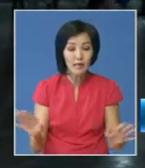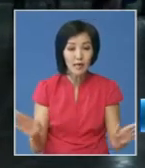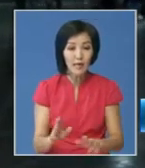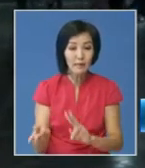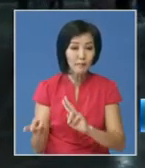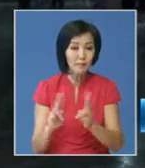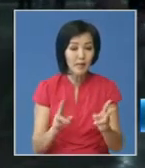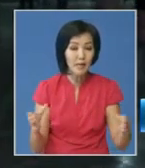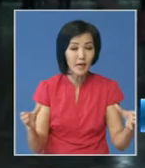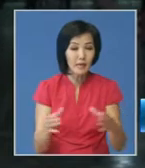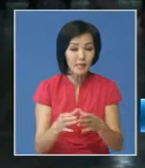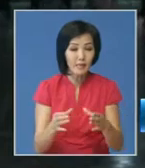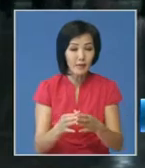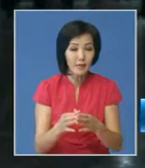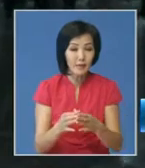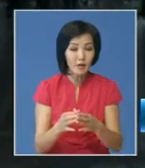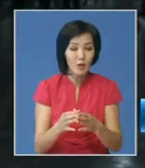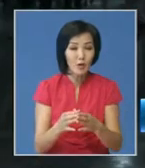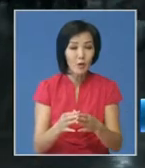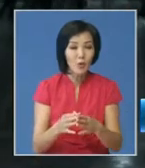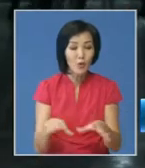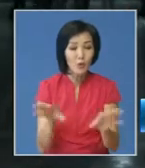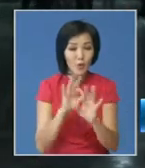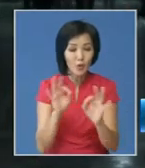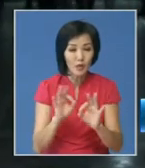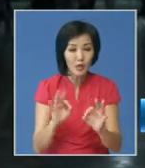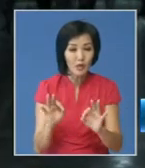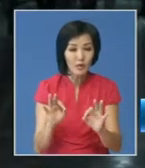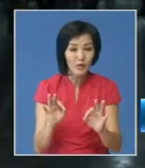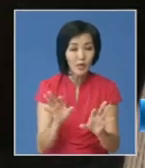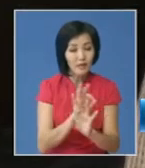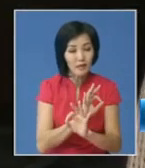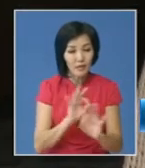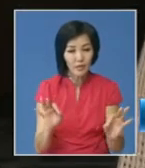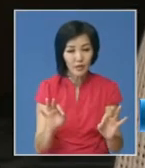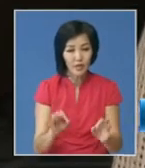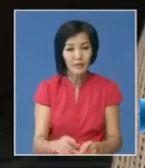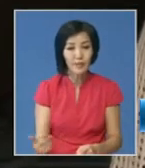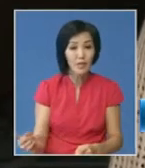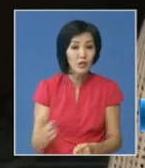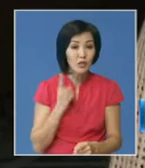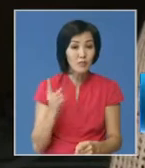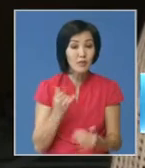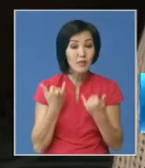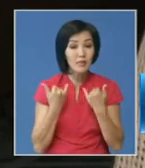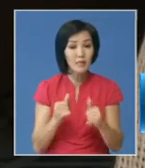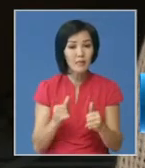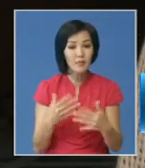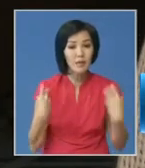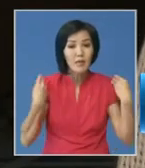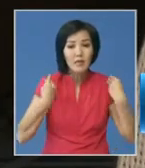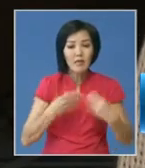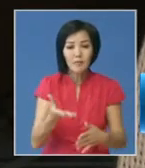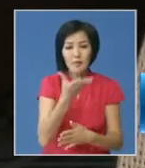ансамблінің өнеріне өте тамаша баға береміз. Шеберлігіне тәнтіміз, киімдері өте